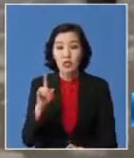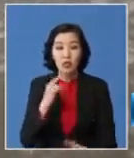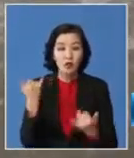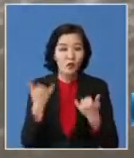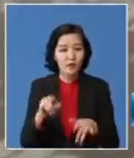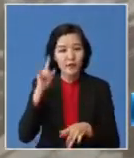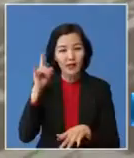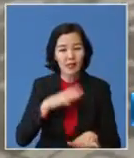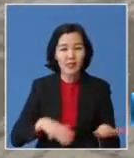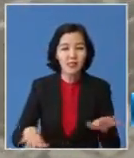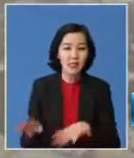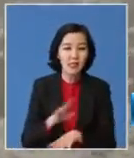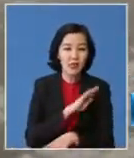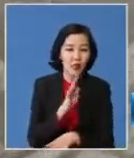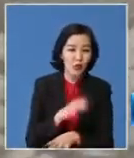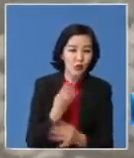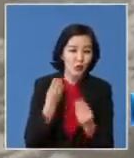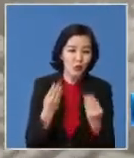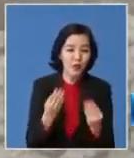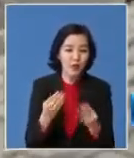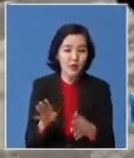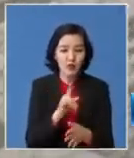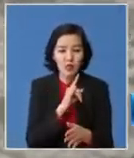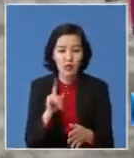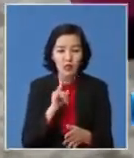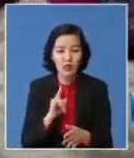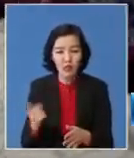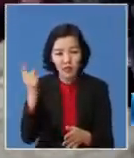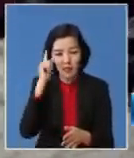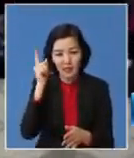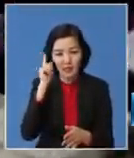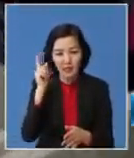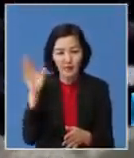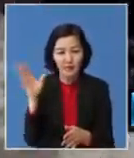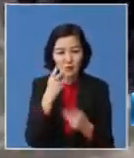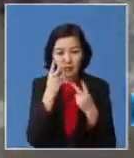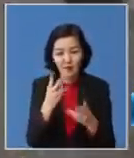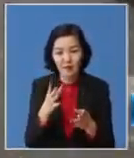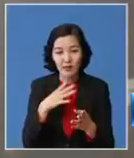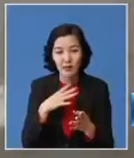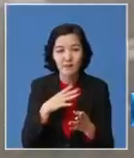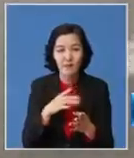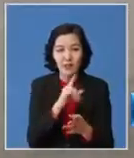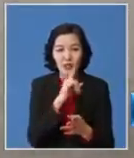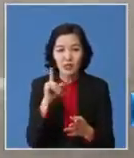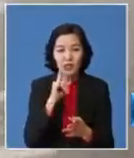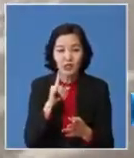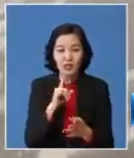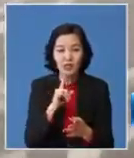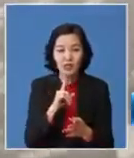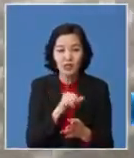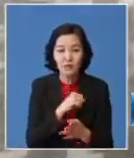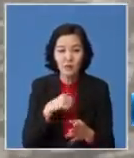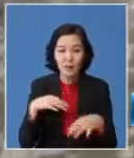казахстанцев. Видеоролик «Суперсильная женщина», опубликованный в Инстаграм, облетел всю сеть. На записи видно, как женщине удается сдвинуть с